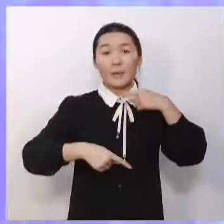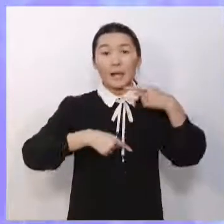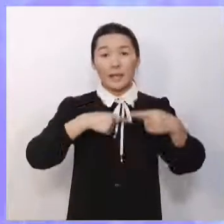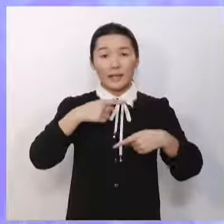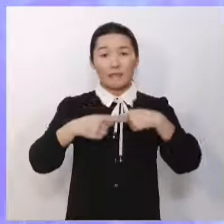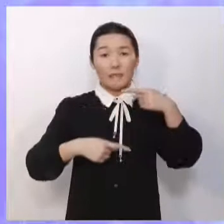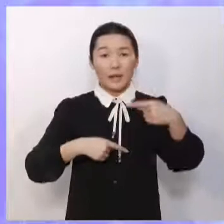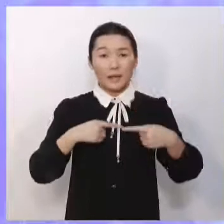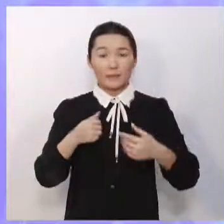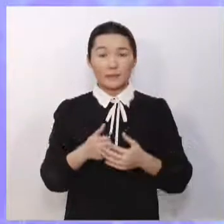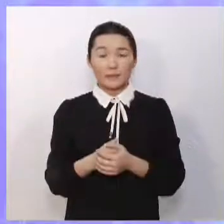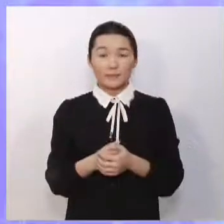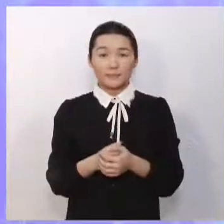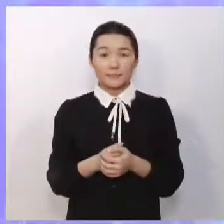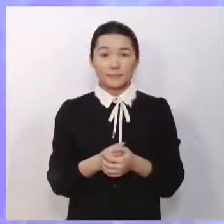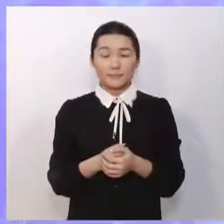в поколение.